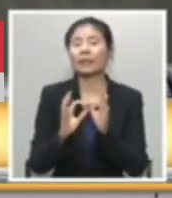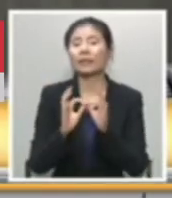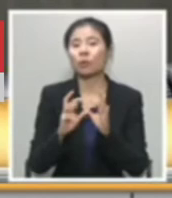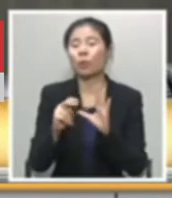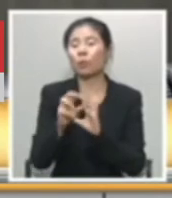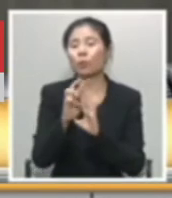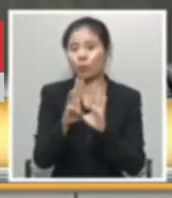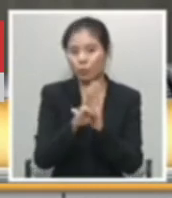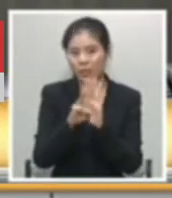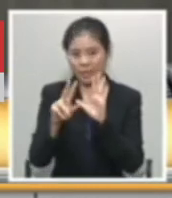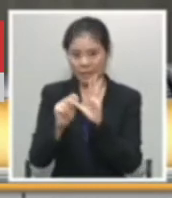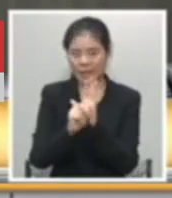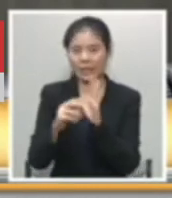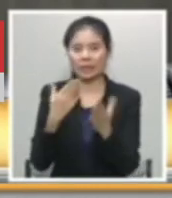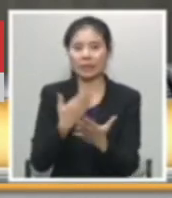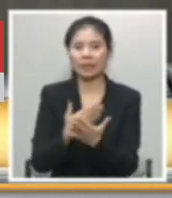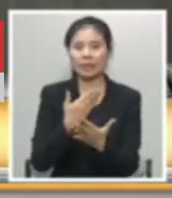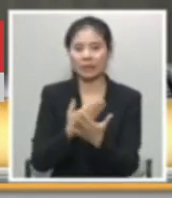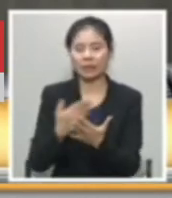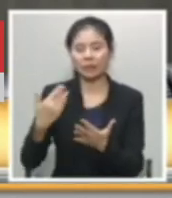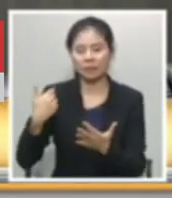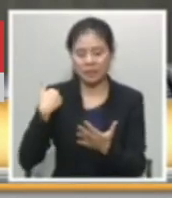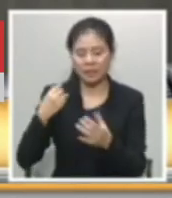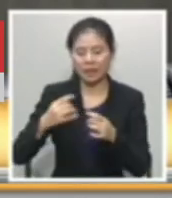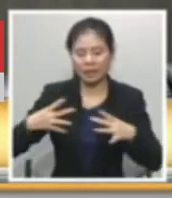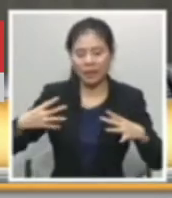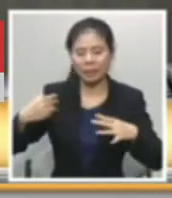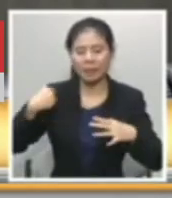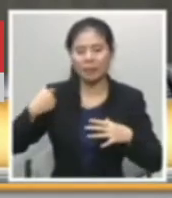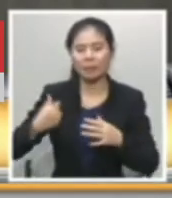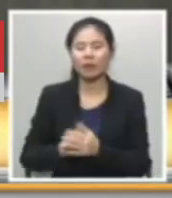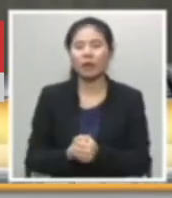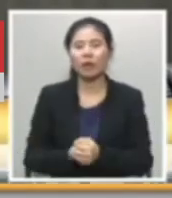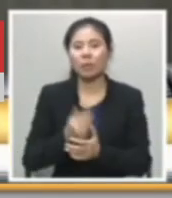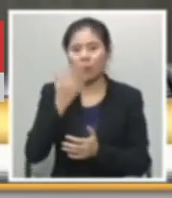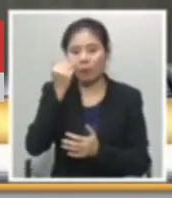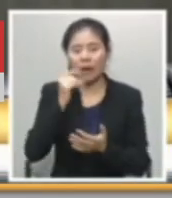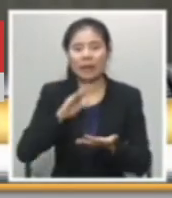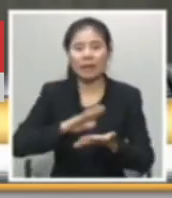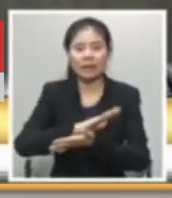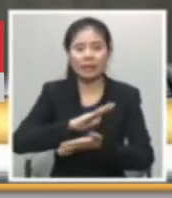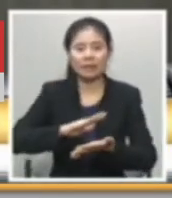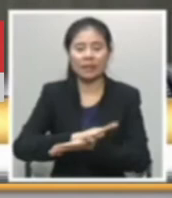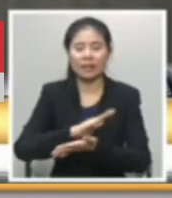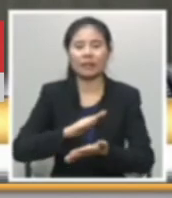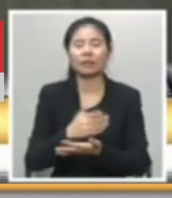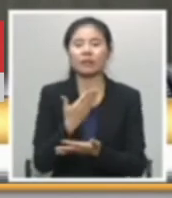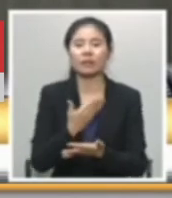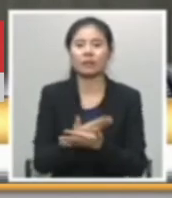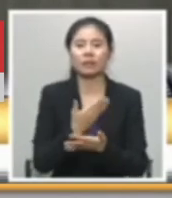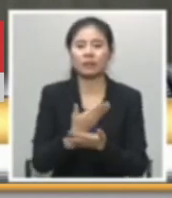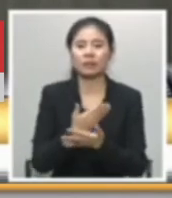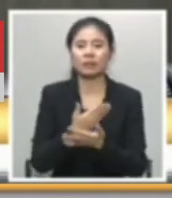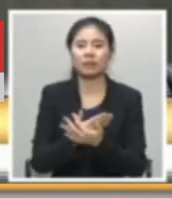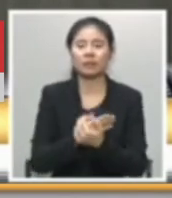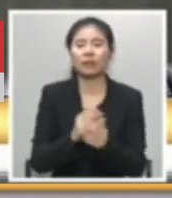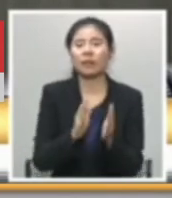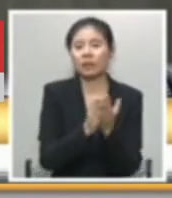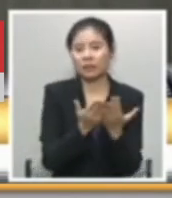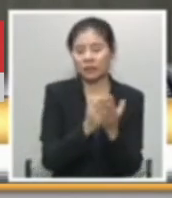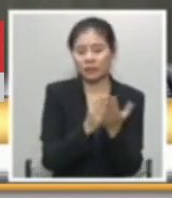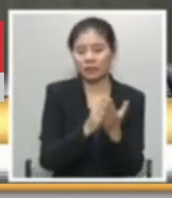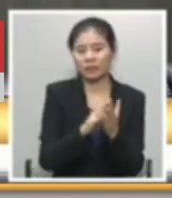งินการคลังหรือไม่คือเอกสารงบประมาณรายจ่ายประจำปีเล่มที่